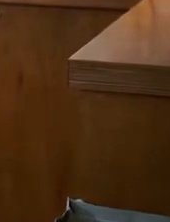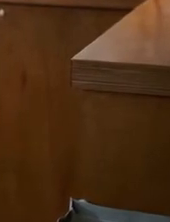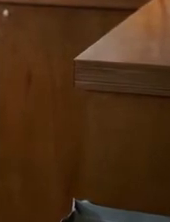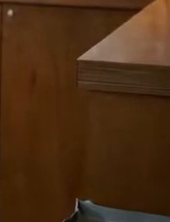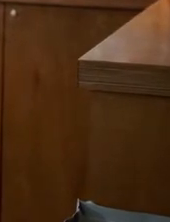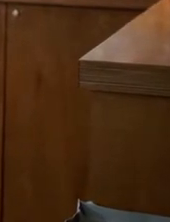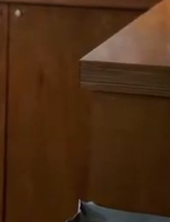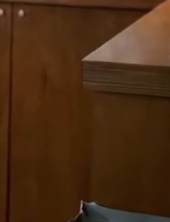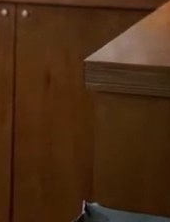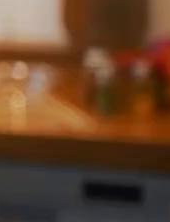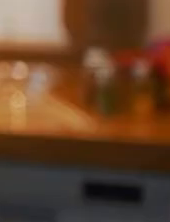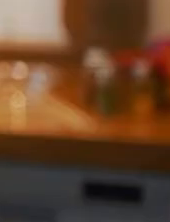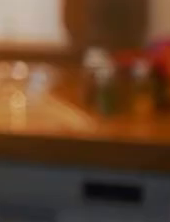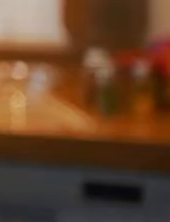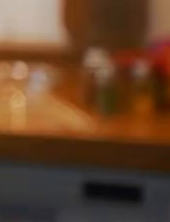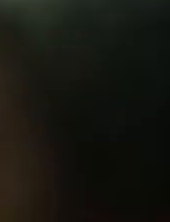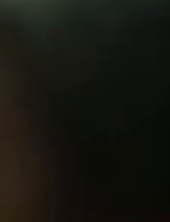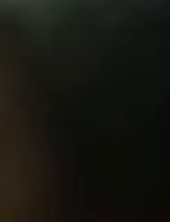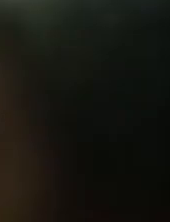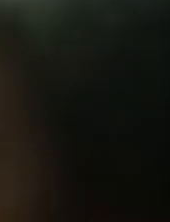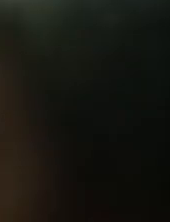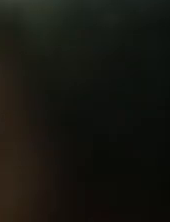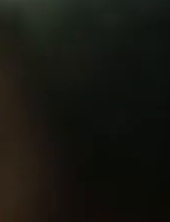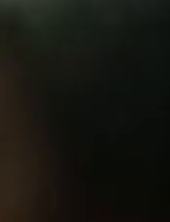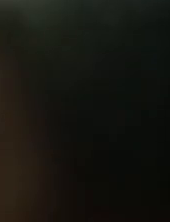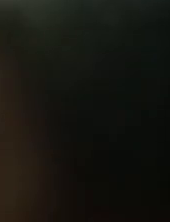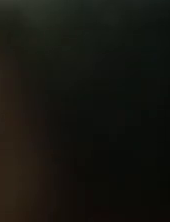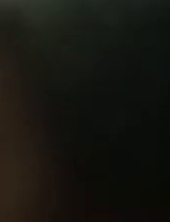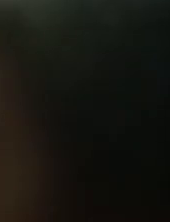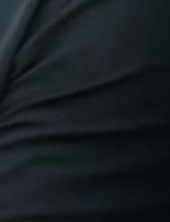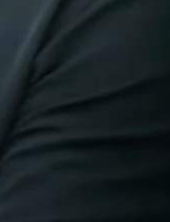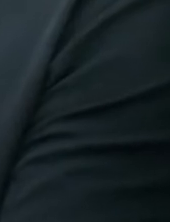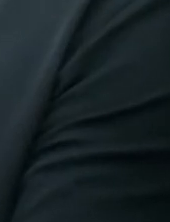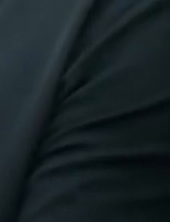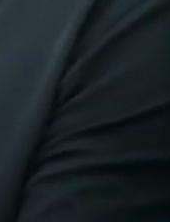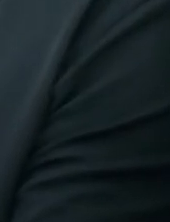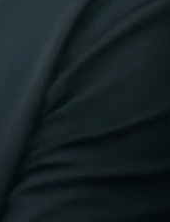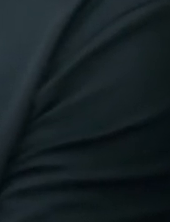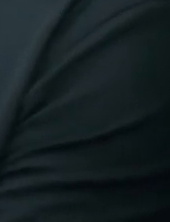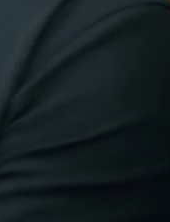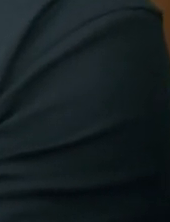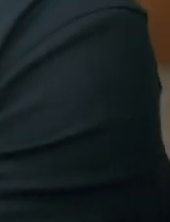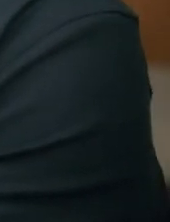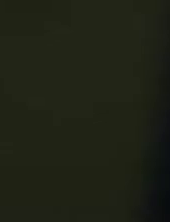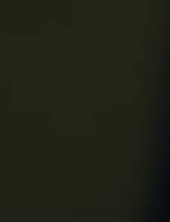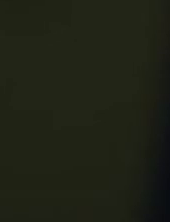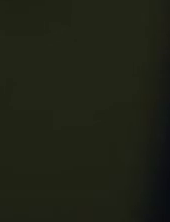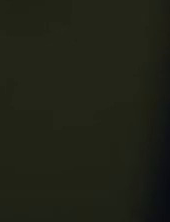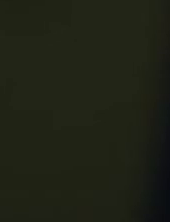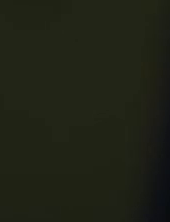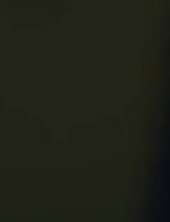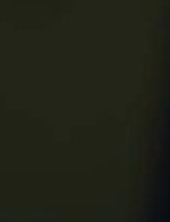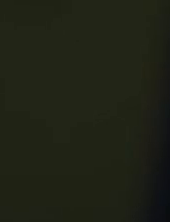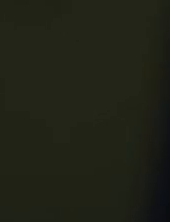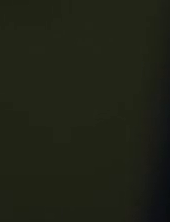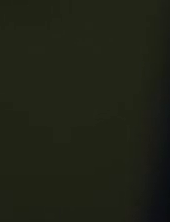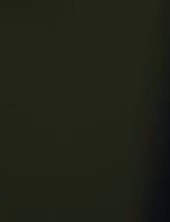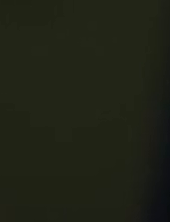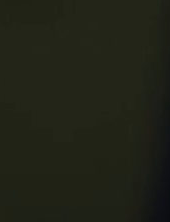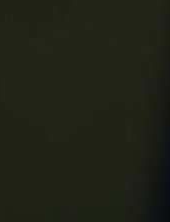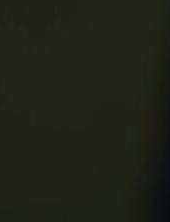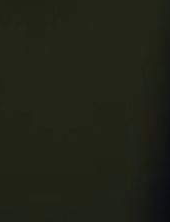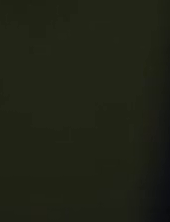오늘은 소세지 스크램블을 만들어볼까요? 재료를 꺼내고? 응? 유통기한? 아니죠.